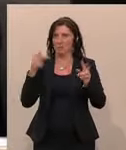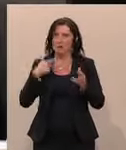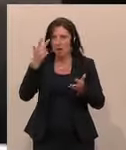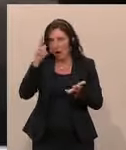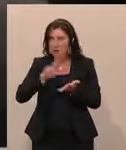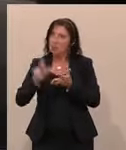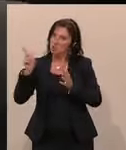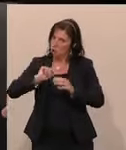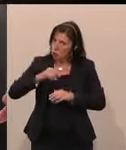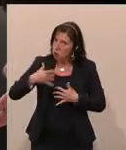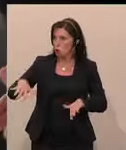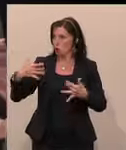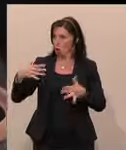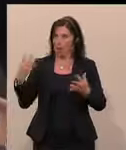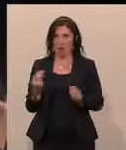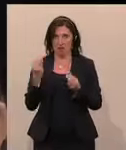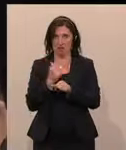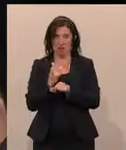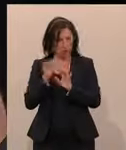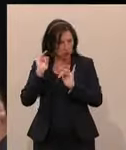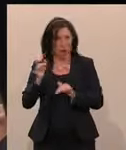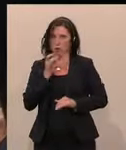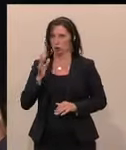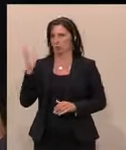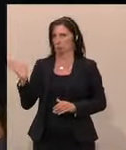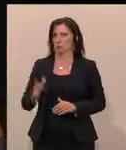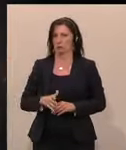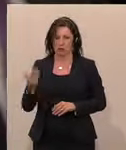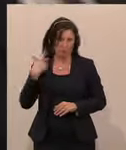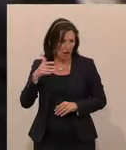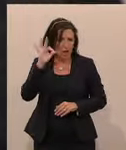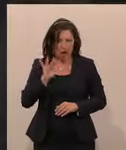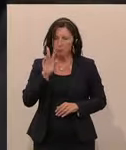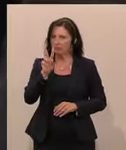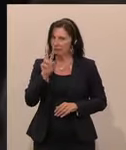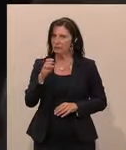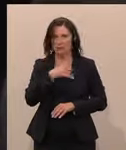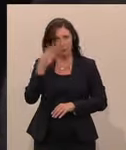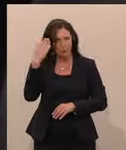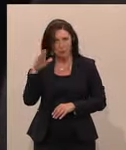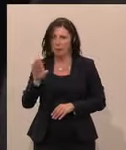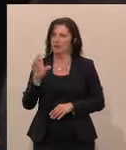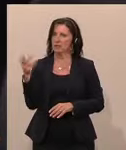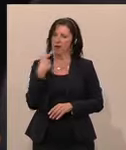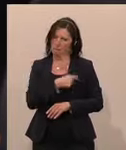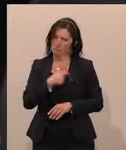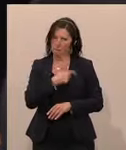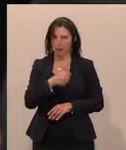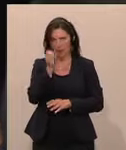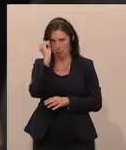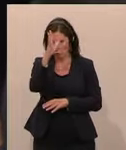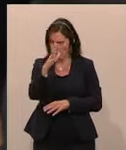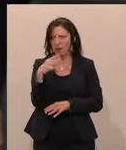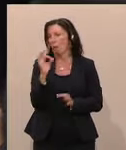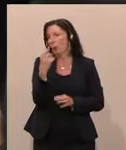schnell reagiert haben. Ja? Das haben Sie gemacht. Sie haben den FPÖ-Vizebürgermeister aus der Partei rausgeschmissen oder er ist selbst gegangen.